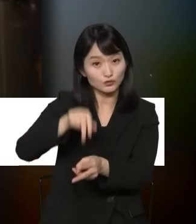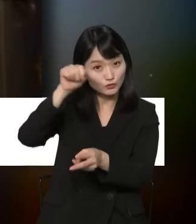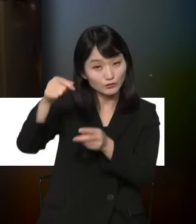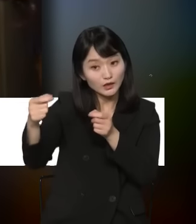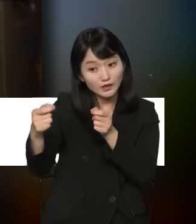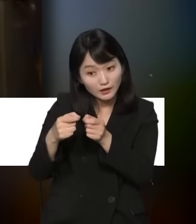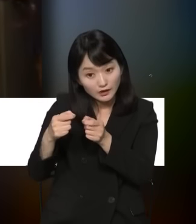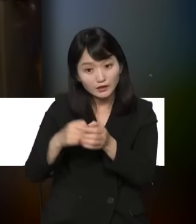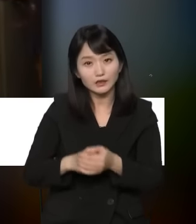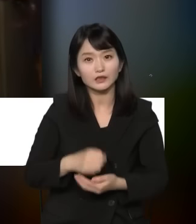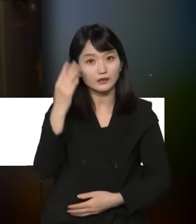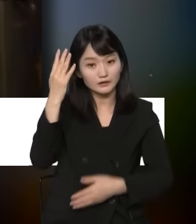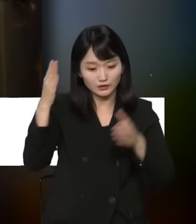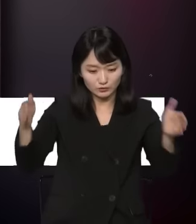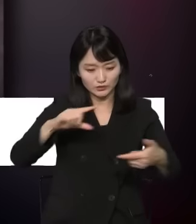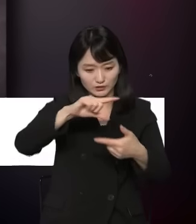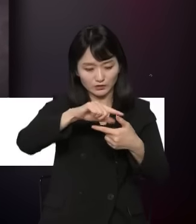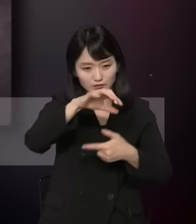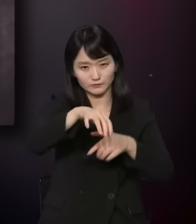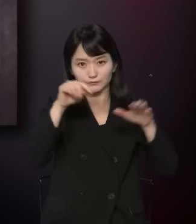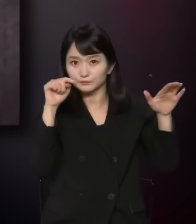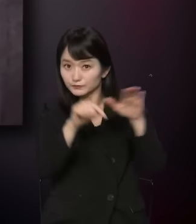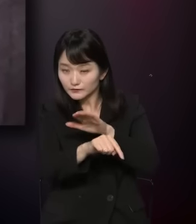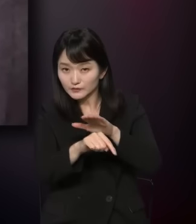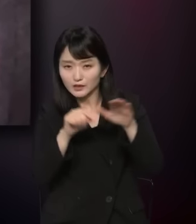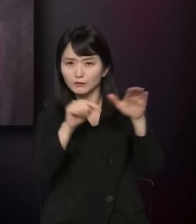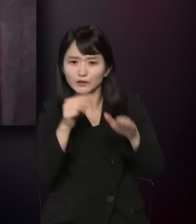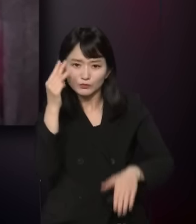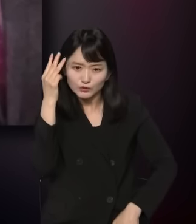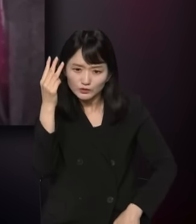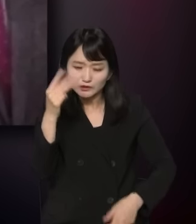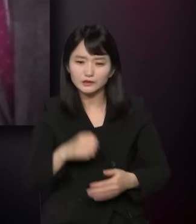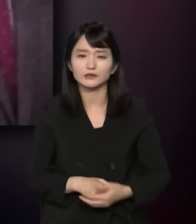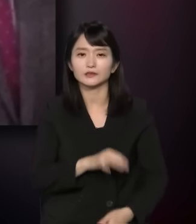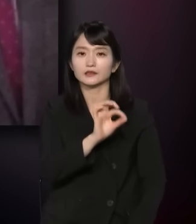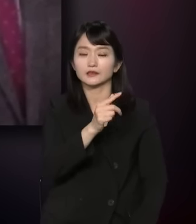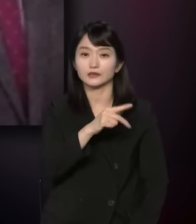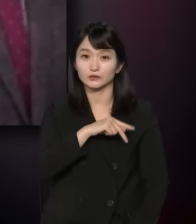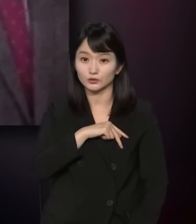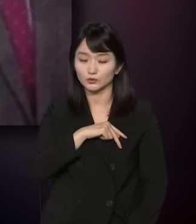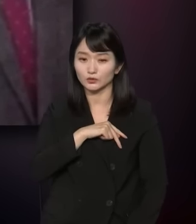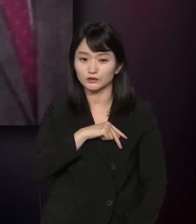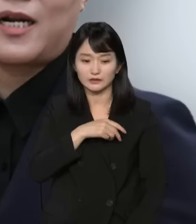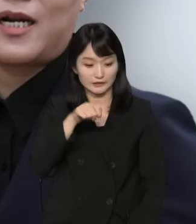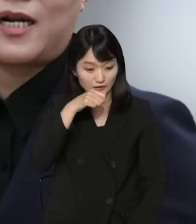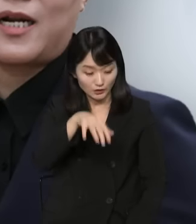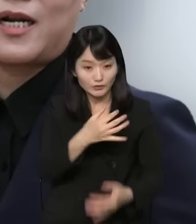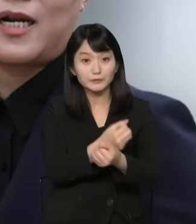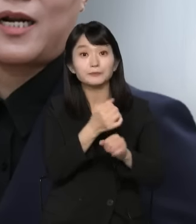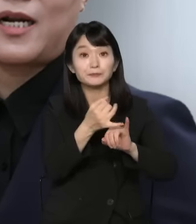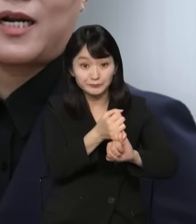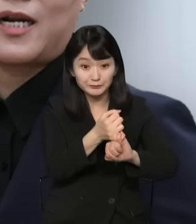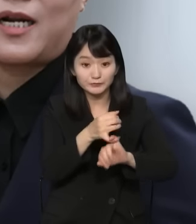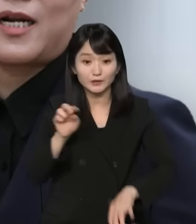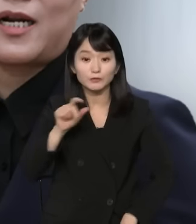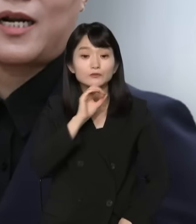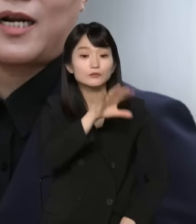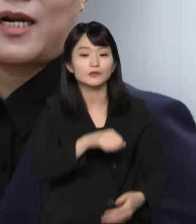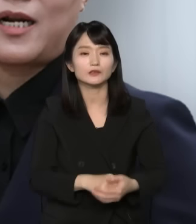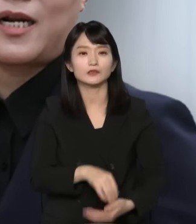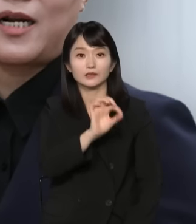지역을 찾았습니다 방문 사흘째 명신은 안 의원이 식사할 곳을 잡으라고 지시합니다 오늘 안철수 밥 먹어야